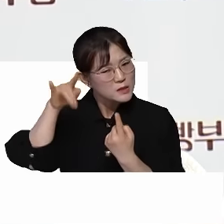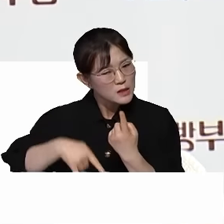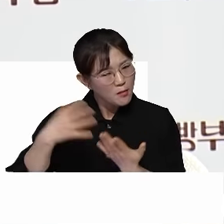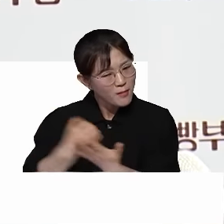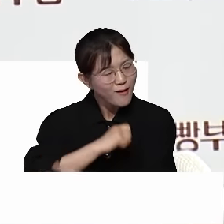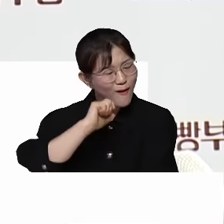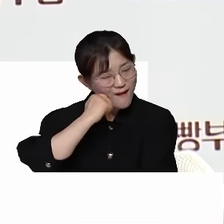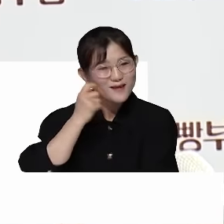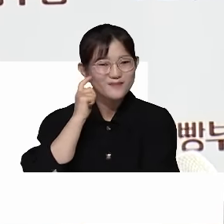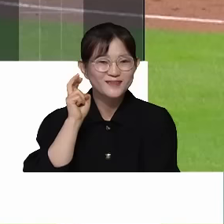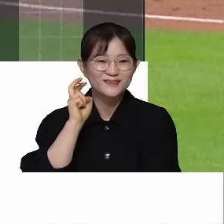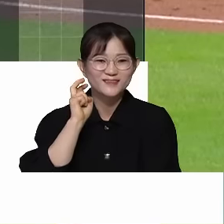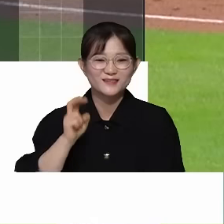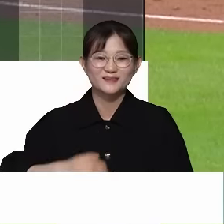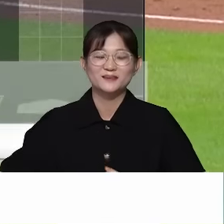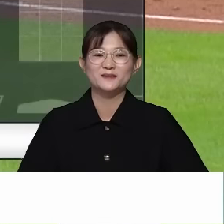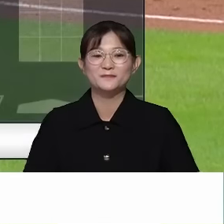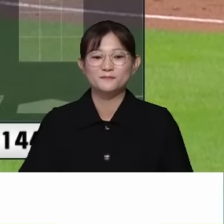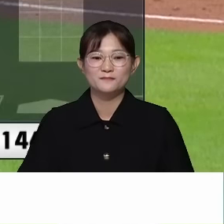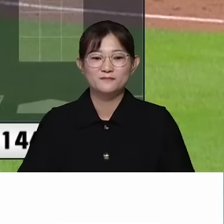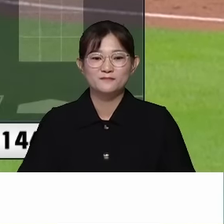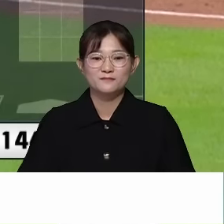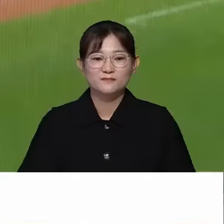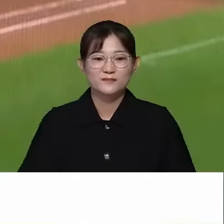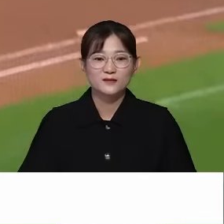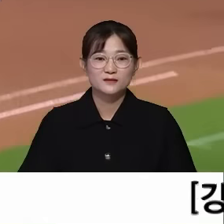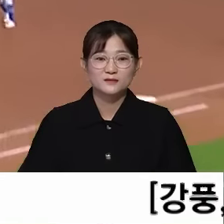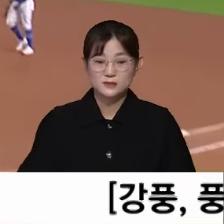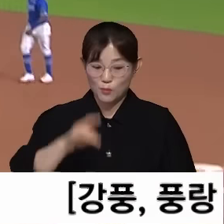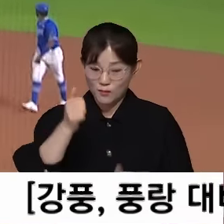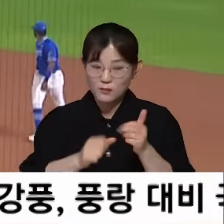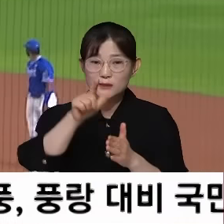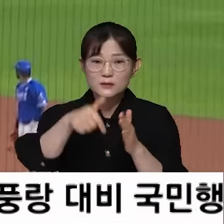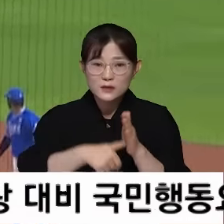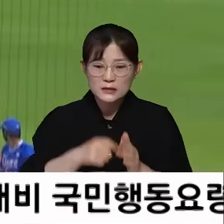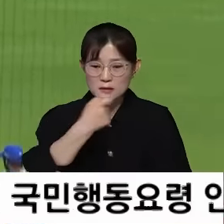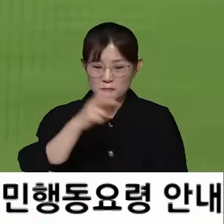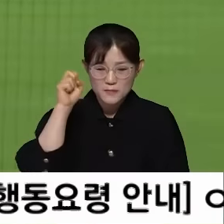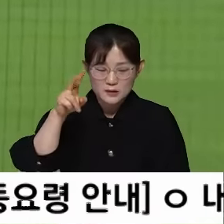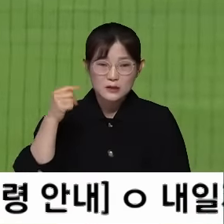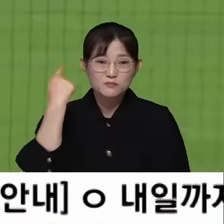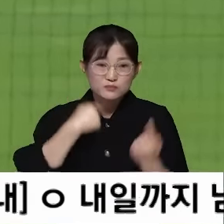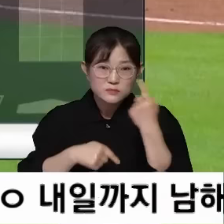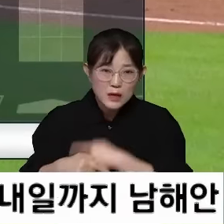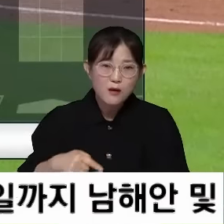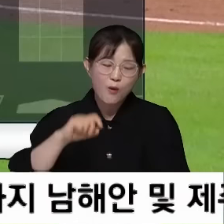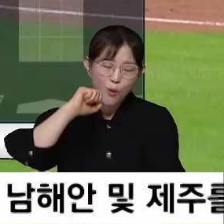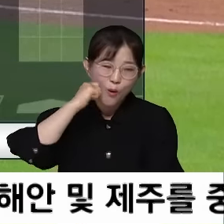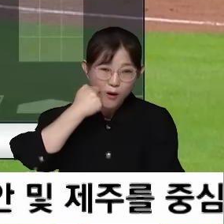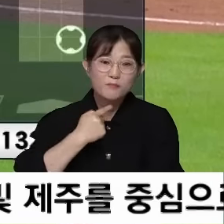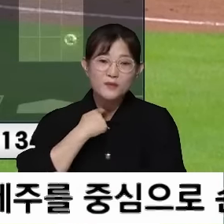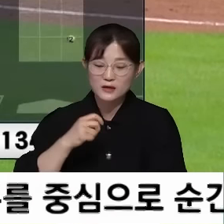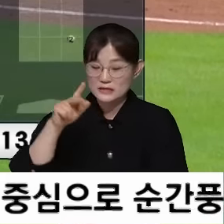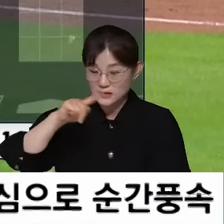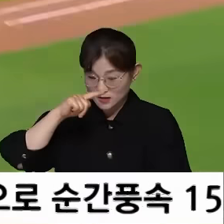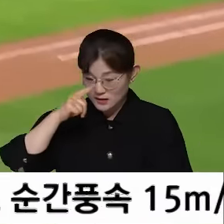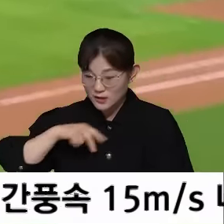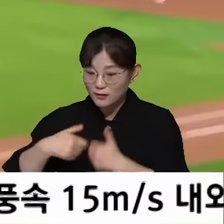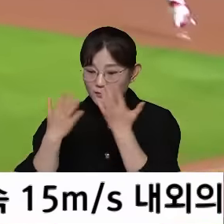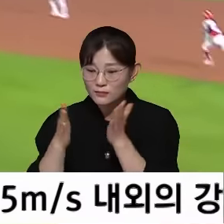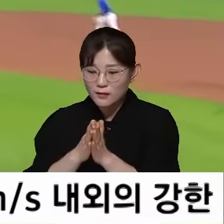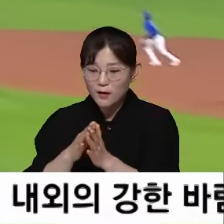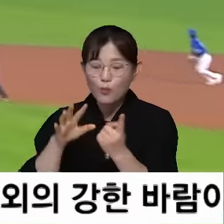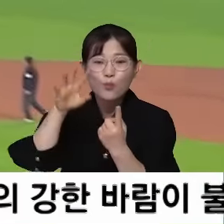힘들었을 수도 있다고 생각을 하고 있어요. 특히 초반 선발진 줄부상에 부침을 겪은 기아가 통합 우승을